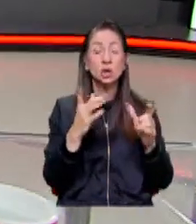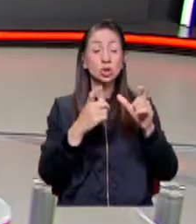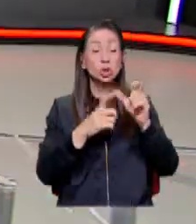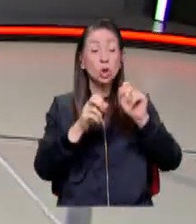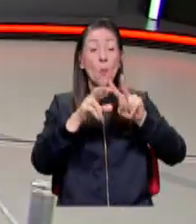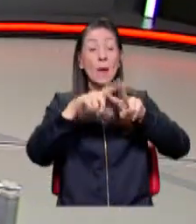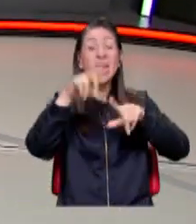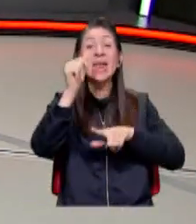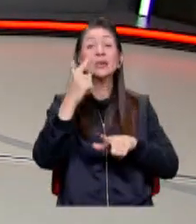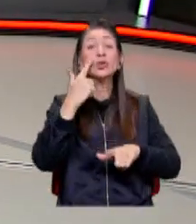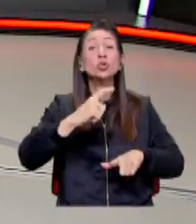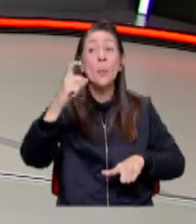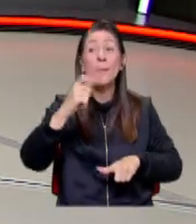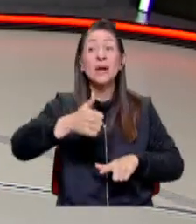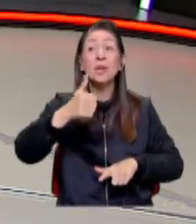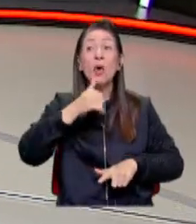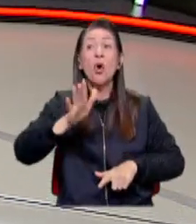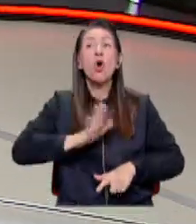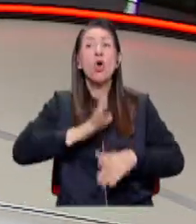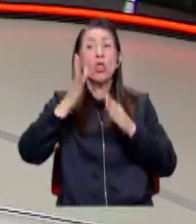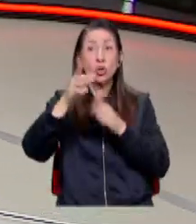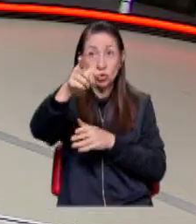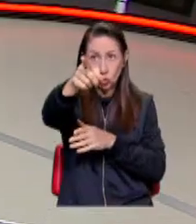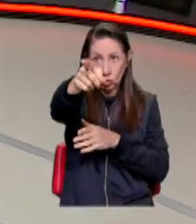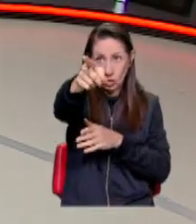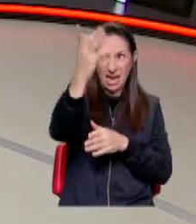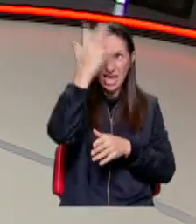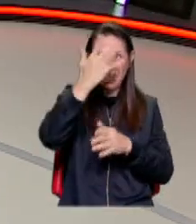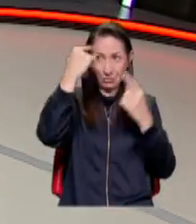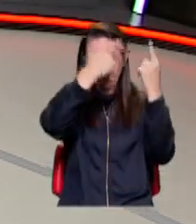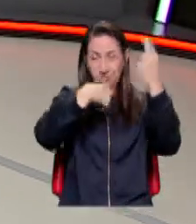Somali Cumhurbaşkanı'nın oğlu şu.